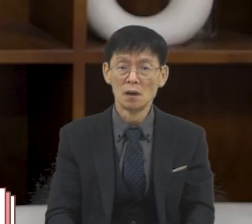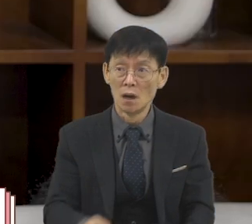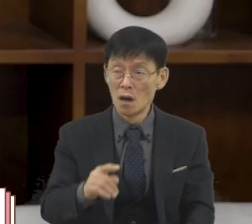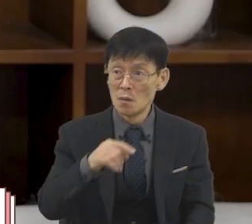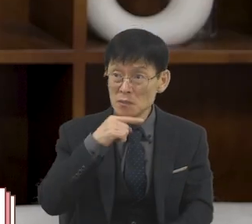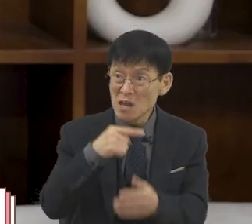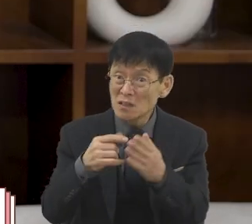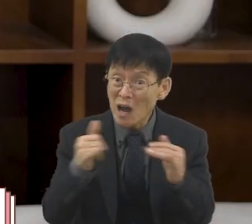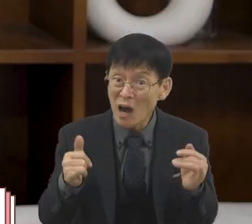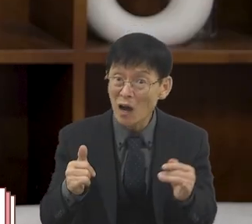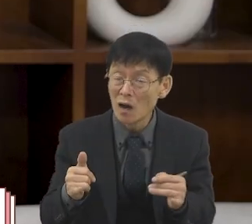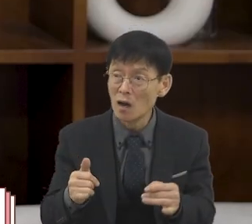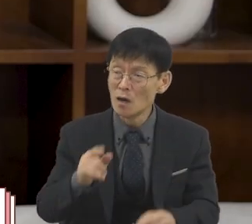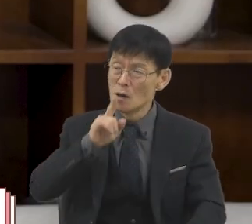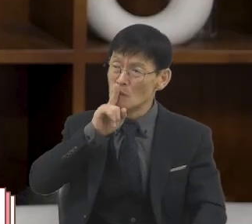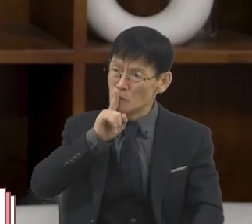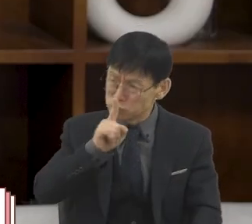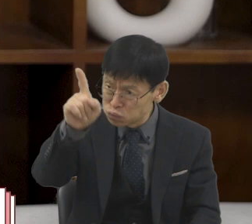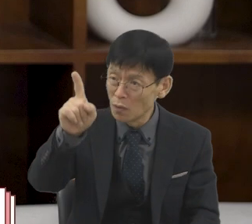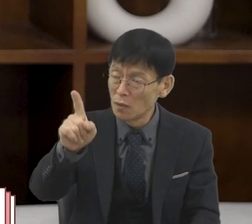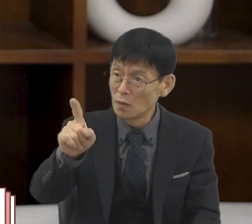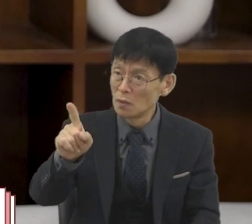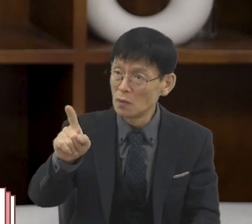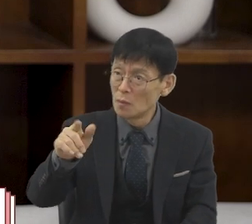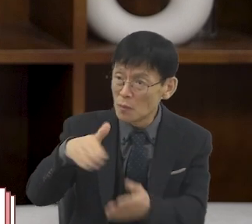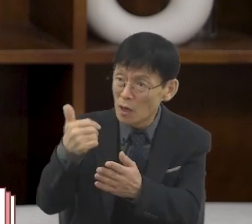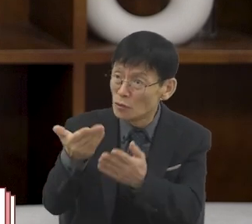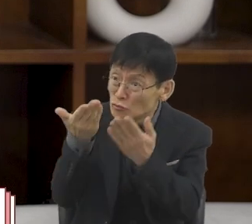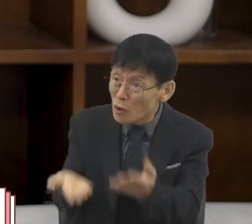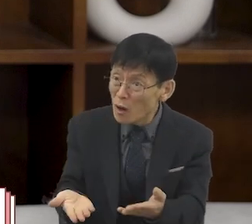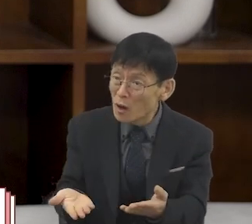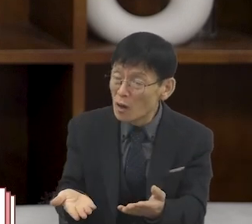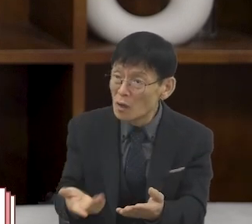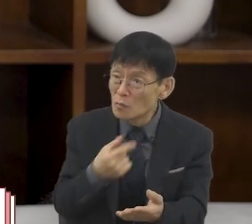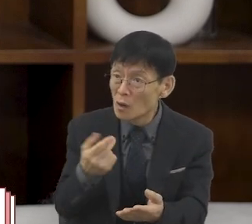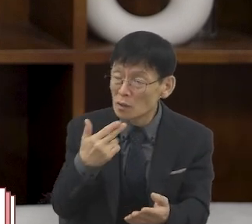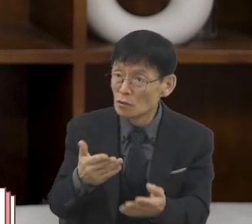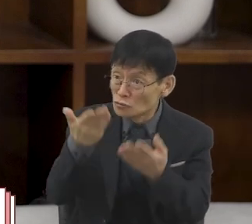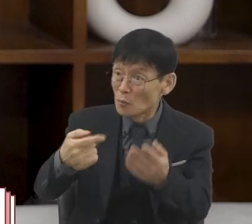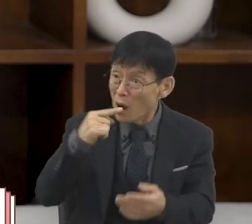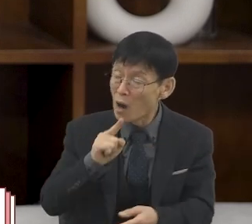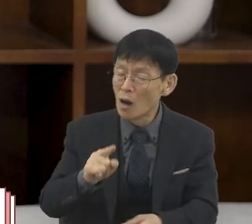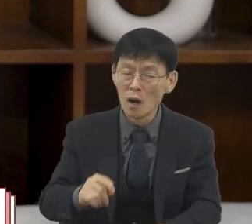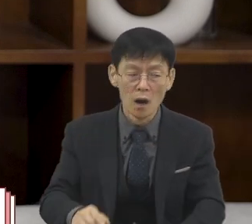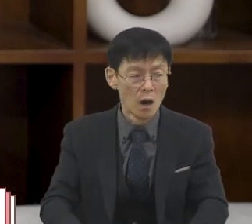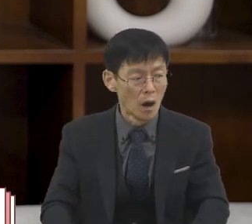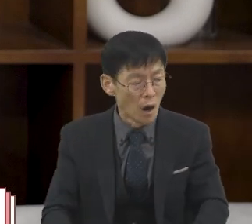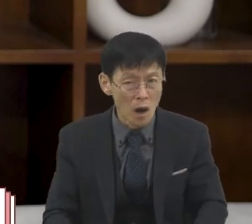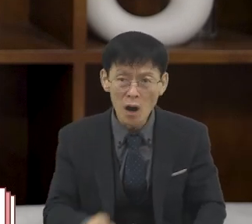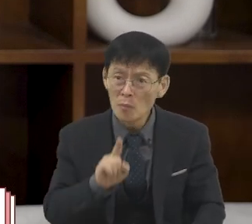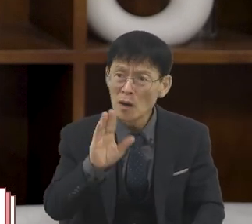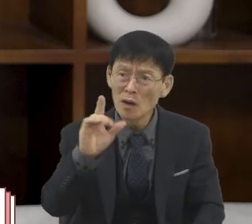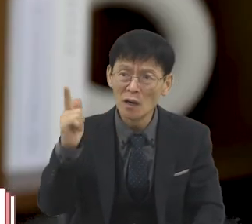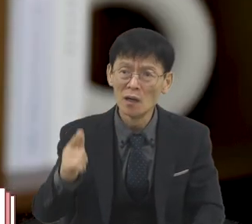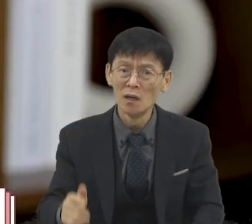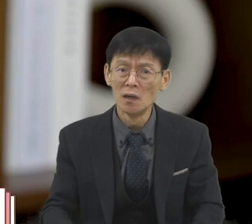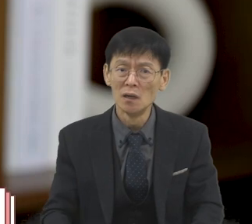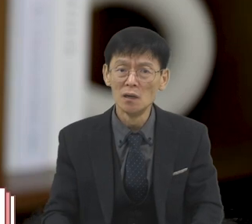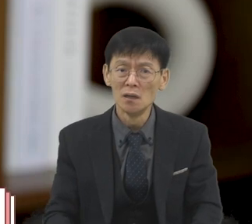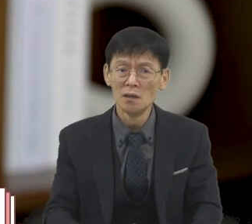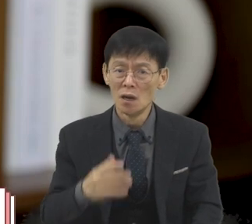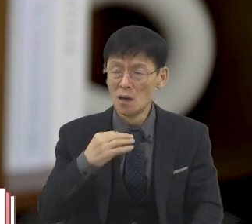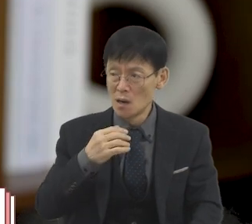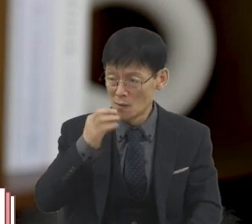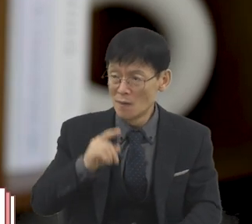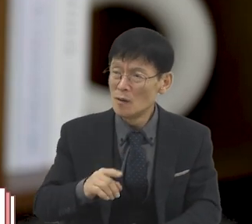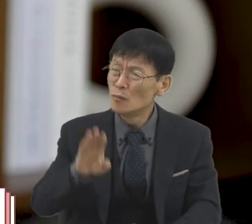어머, 성희롱 피해자가 어렵게 신고했는데 피해자가 원하지 않는 휴가를 가라뇨. 말도 안 돼요. 성희롱